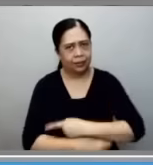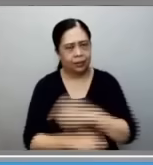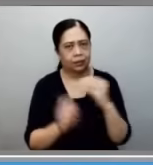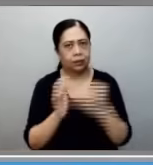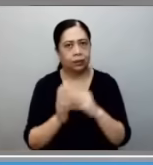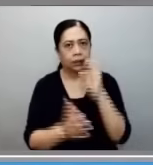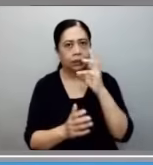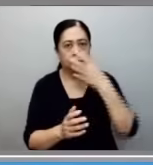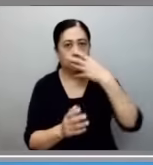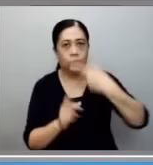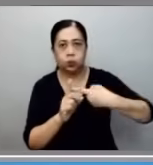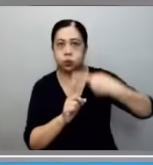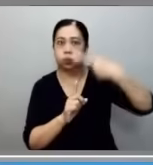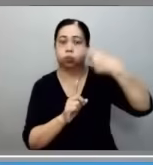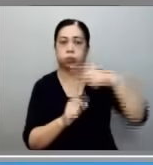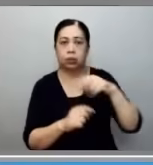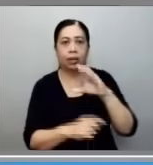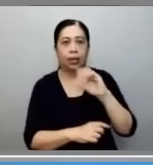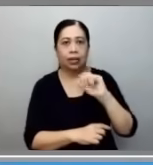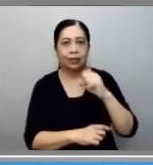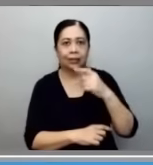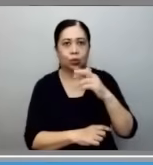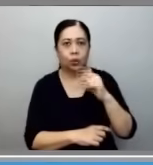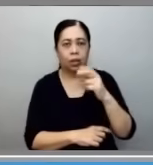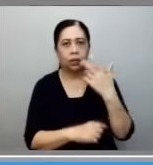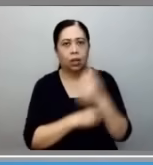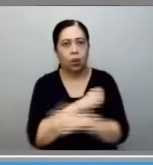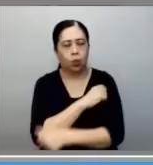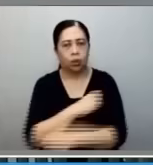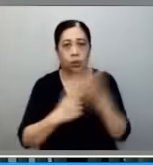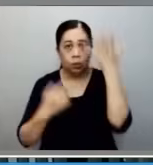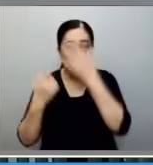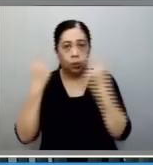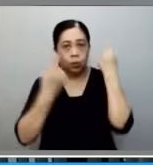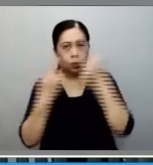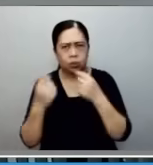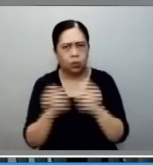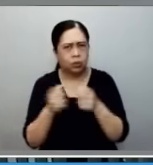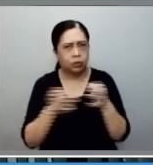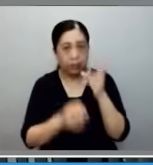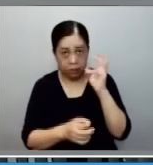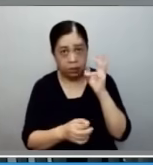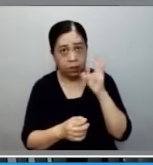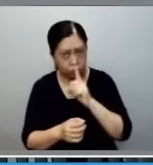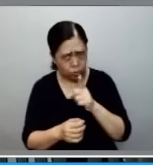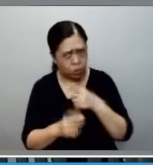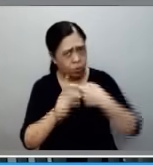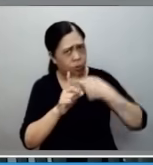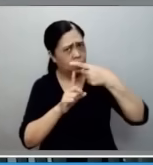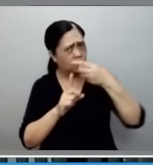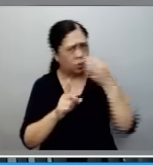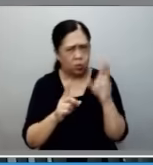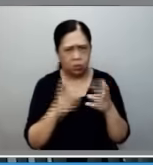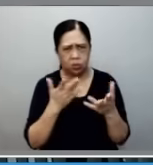heat index sa Kasiguran, Aurora. Marami po nag-alala rito eh. Pero pakipaliwanag nga po, 60 degrees ba talaga yung temperatura o ano